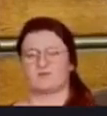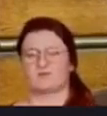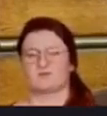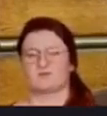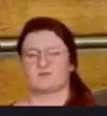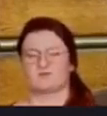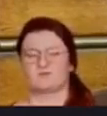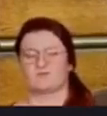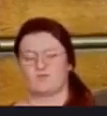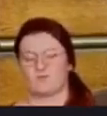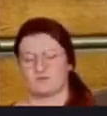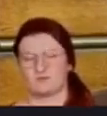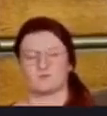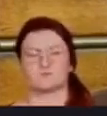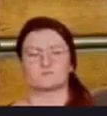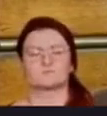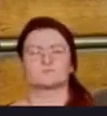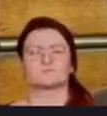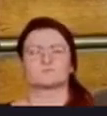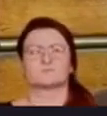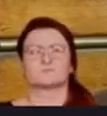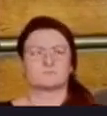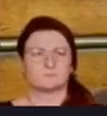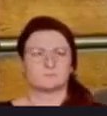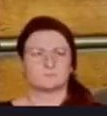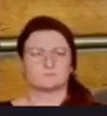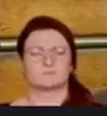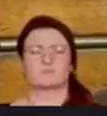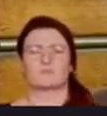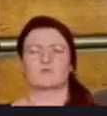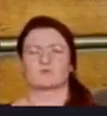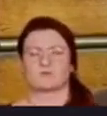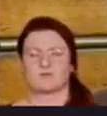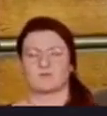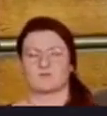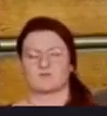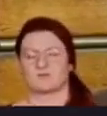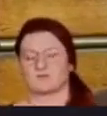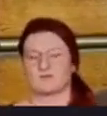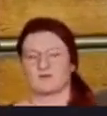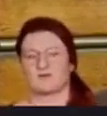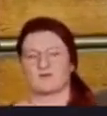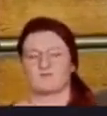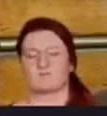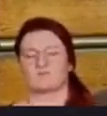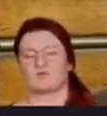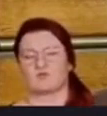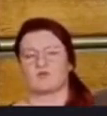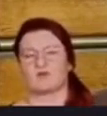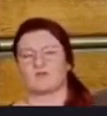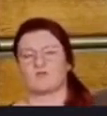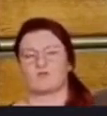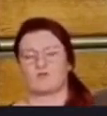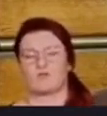komisji? Co się stało, że w strefie przekroczenia norm